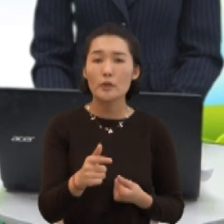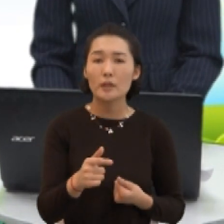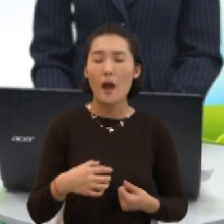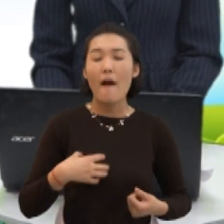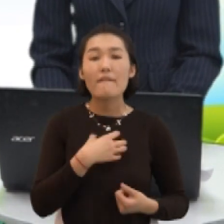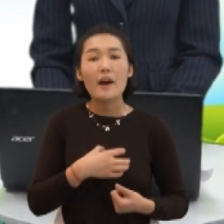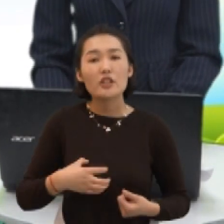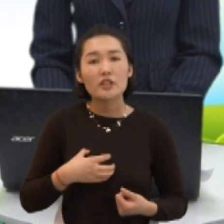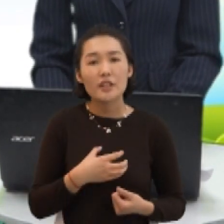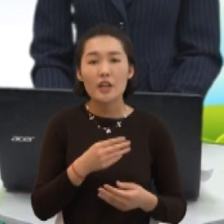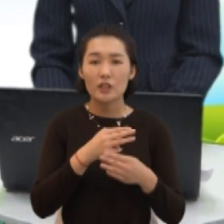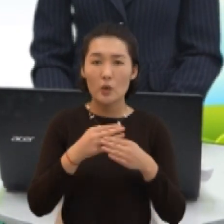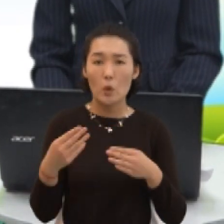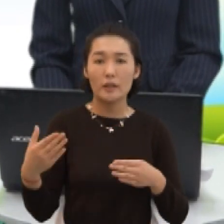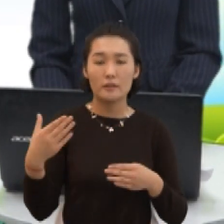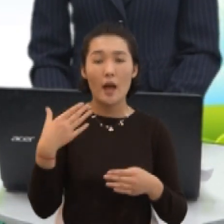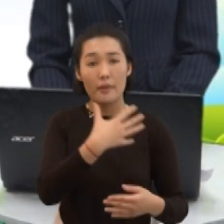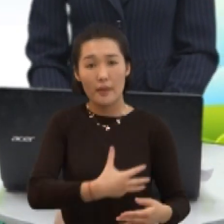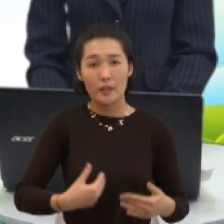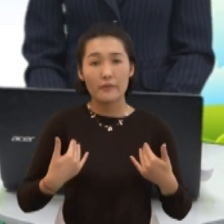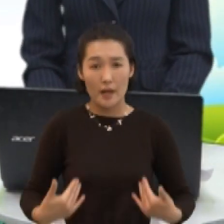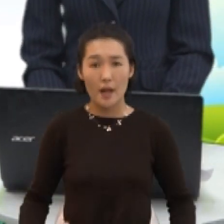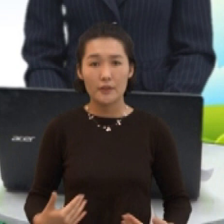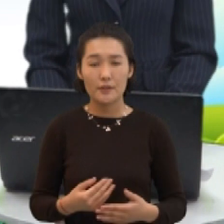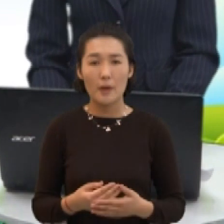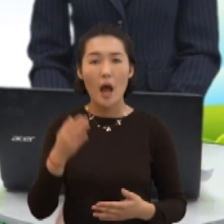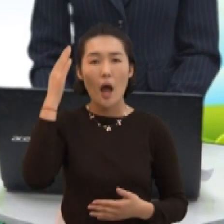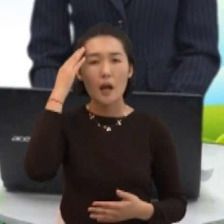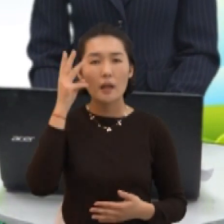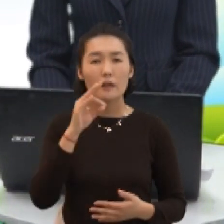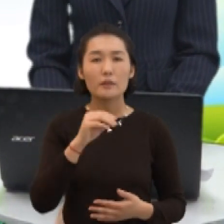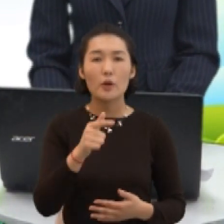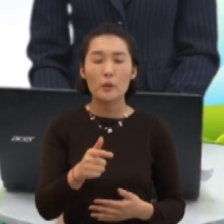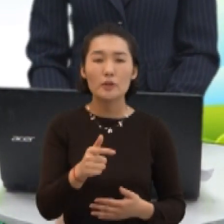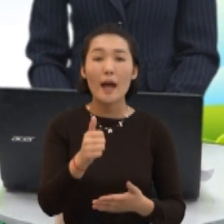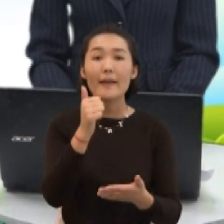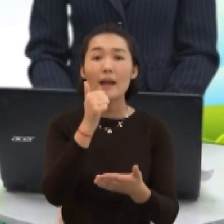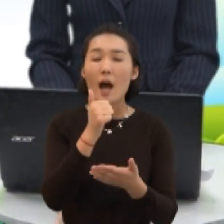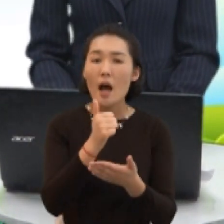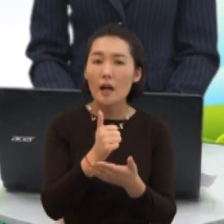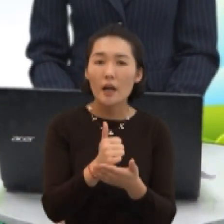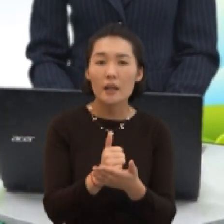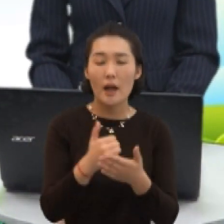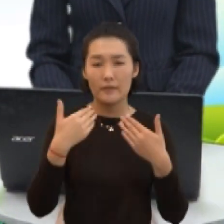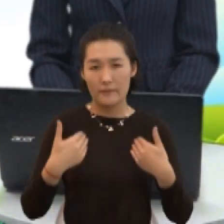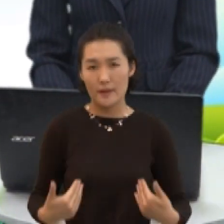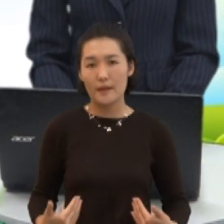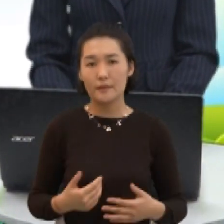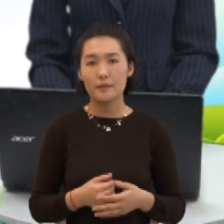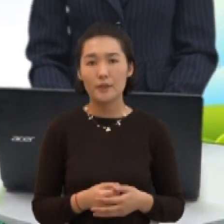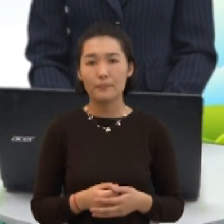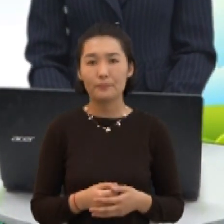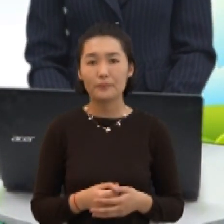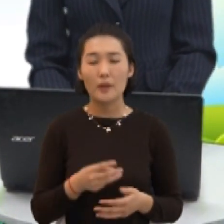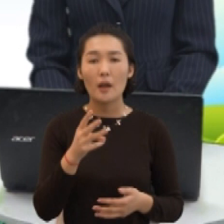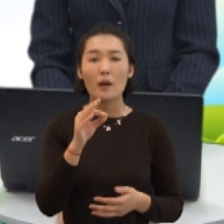важнейший орган нашего организма. Головной мозг является главным командным пунктом организма.